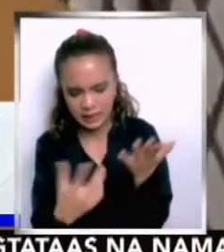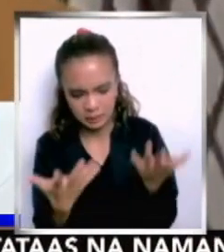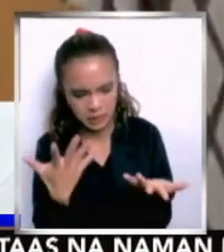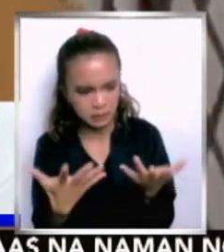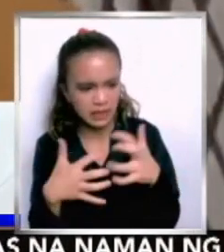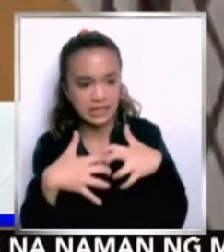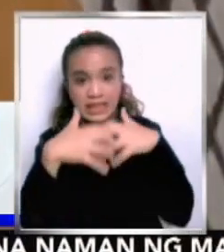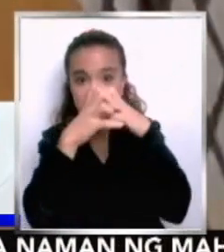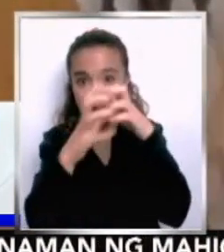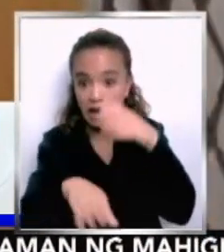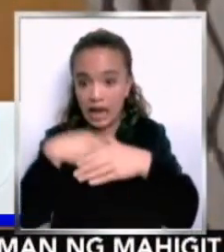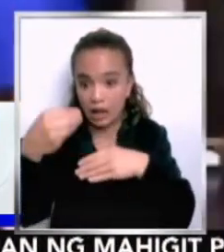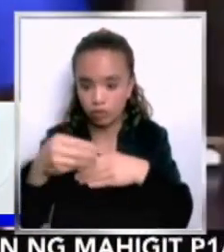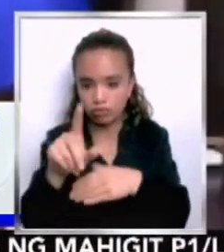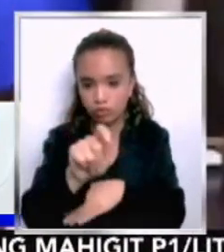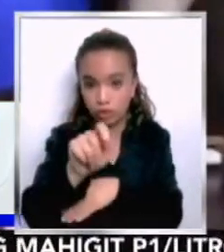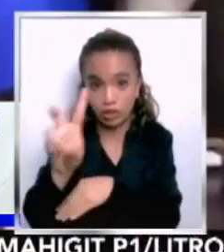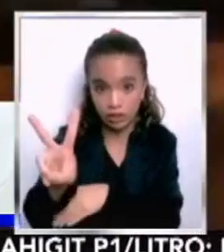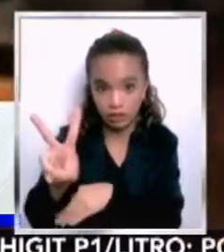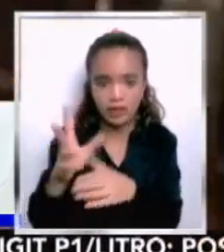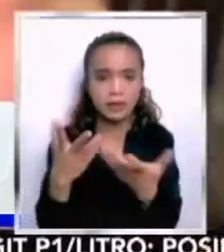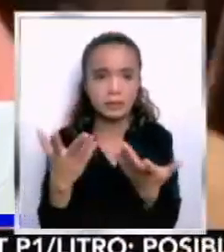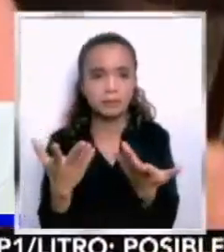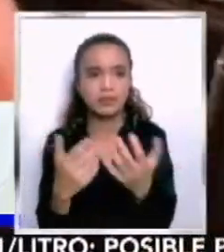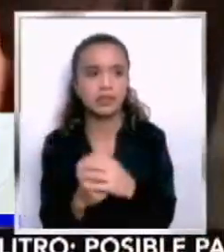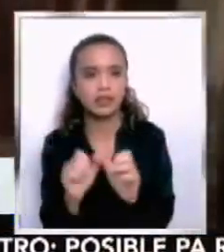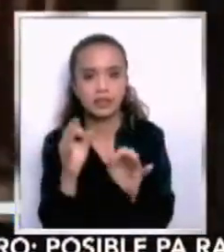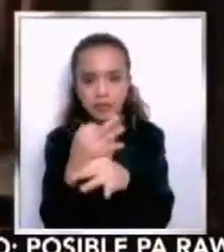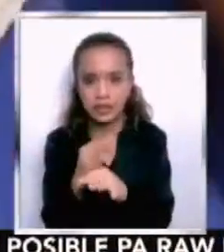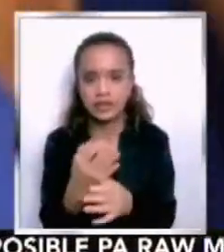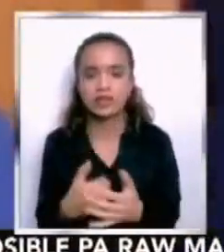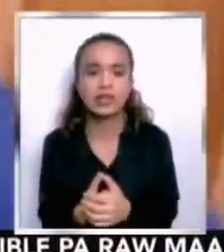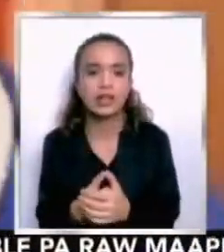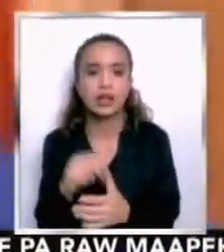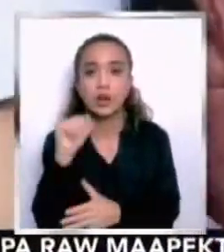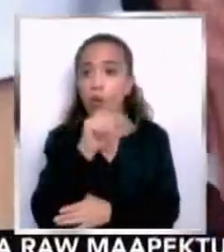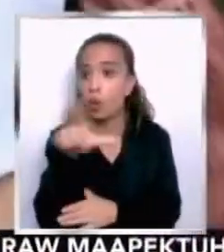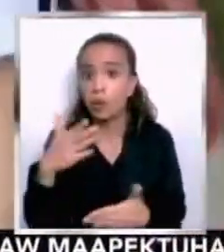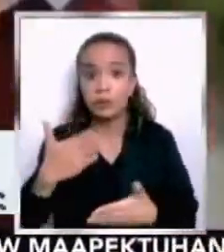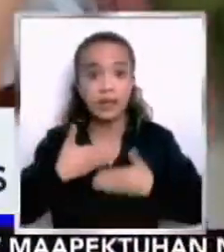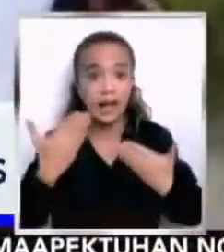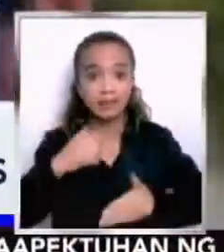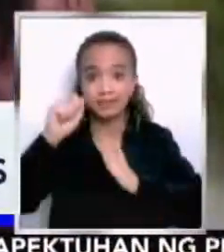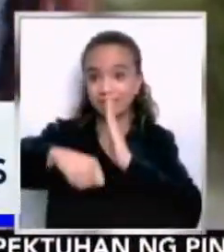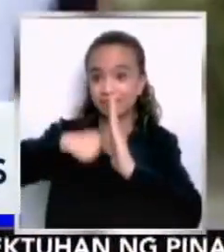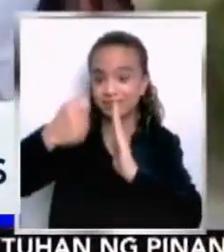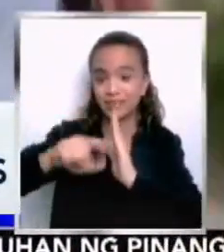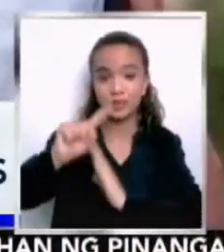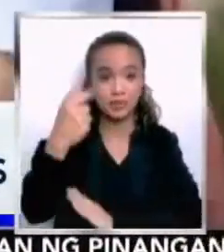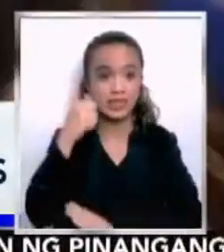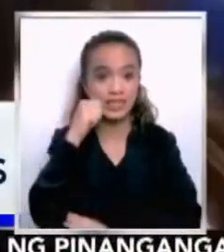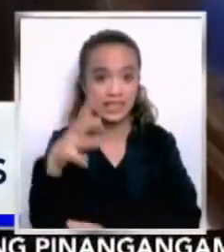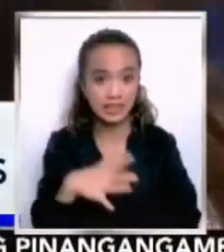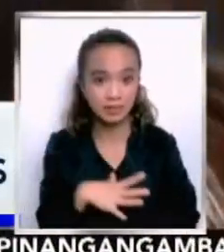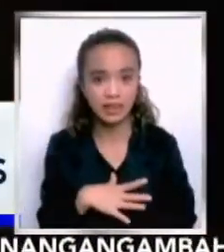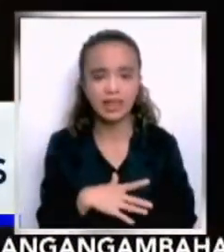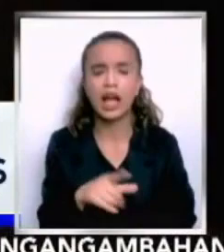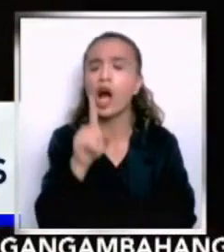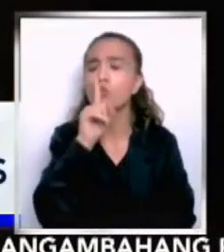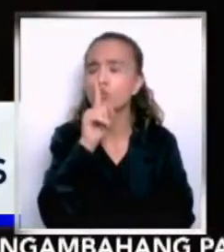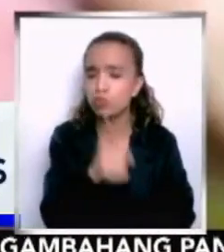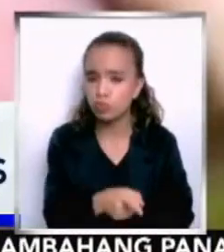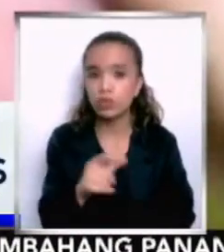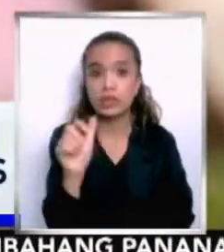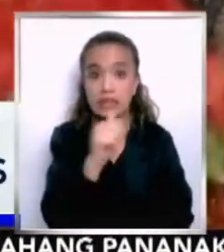TV, tapos dun kami. Sobrang saya ng lahat sa taping ng First Lady at aminado ang iba pang miyembro